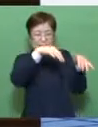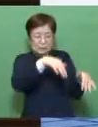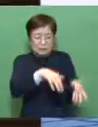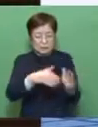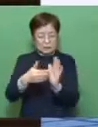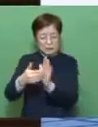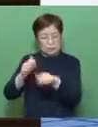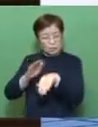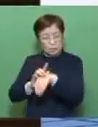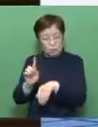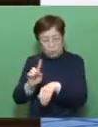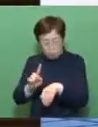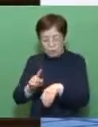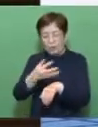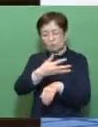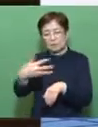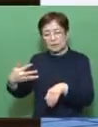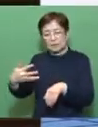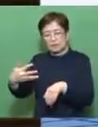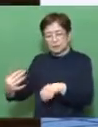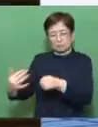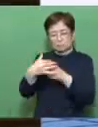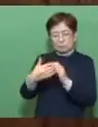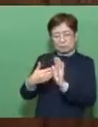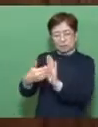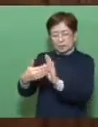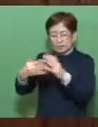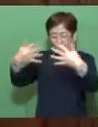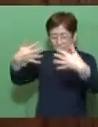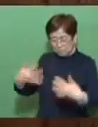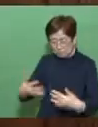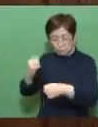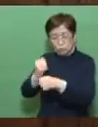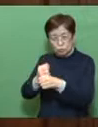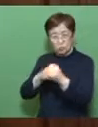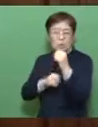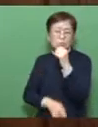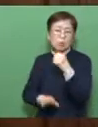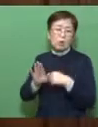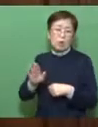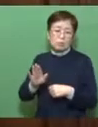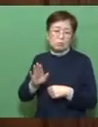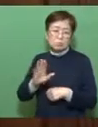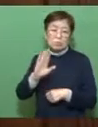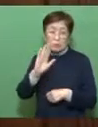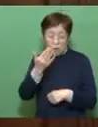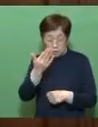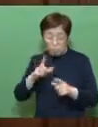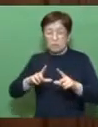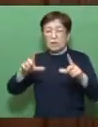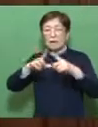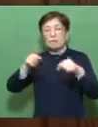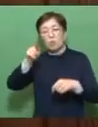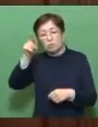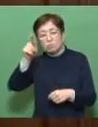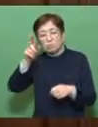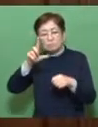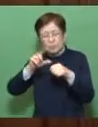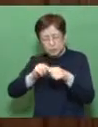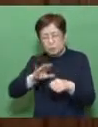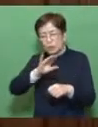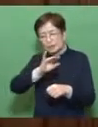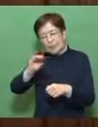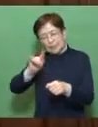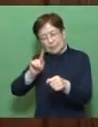対策を行うっていうのが基本なんですうんはいえ東日本クラスのようなあの1000年に1回とか言われてるよう